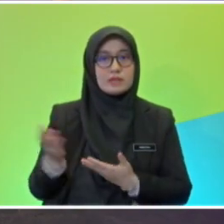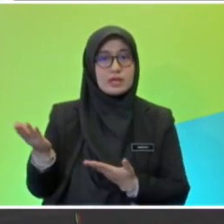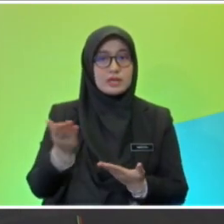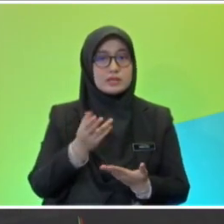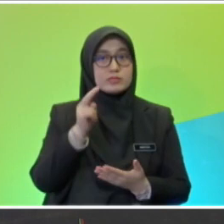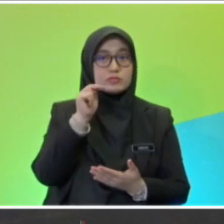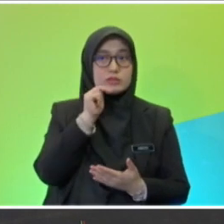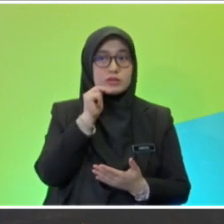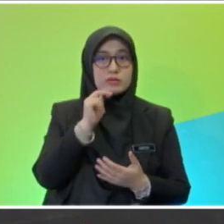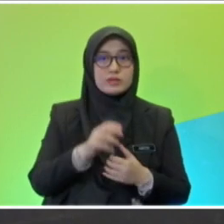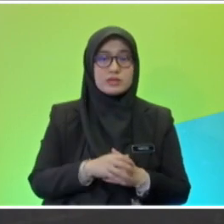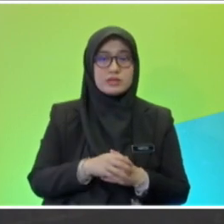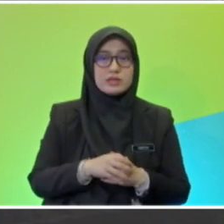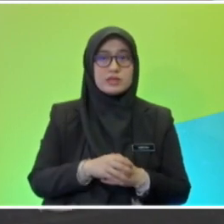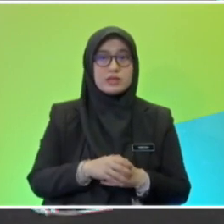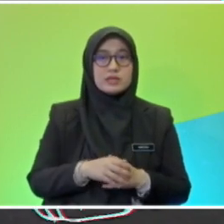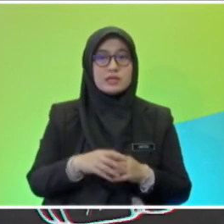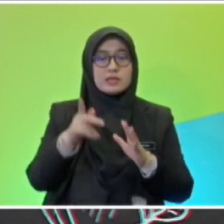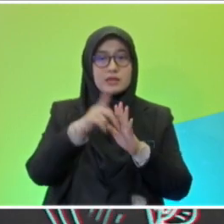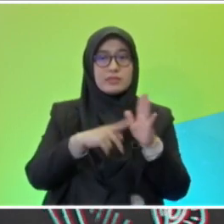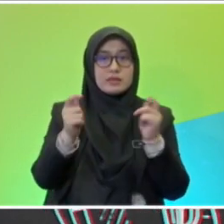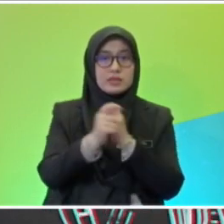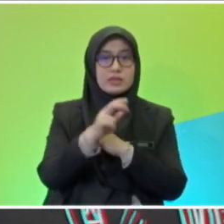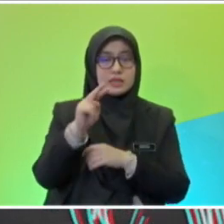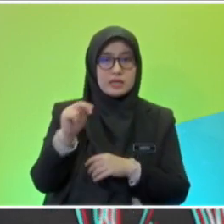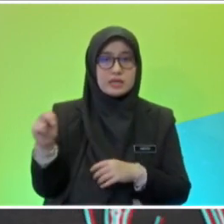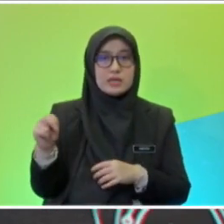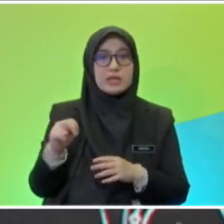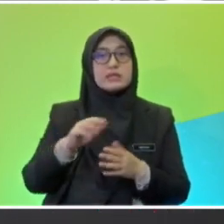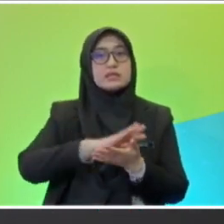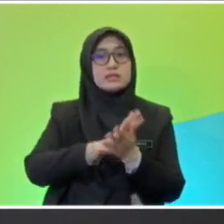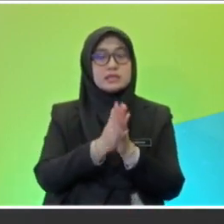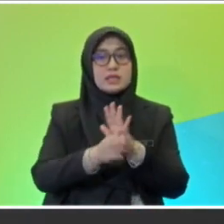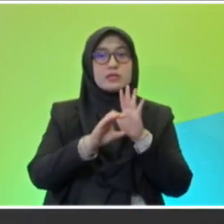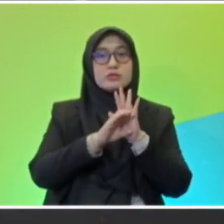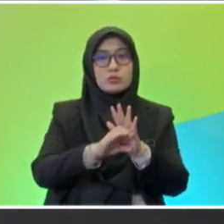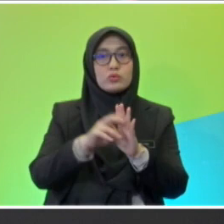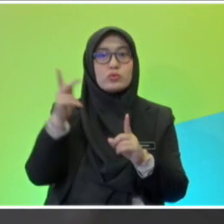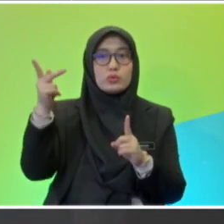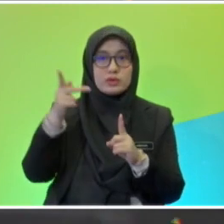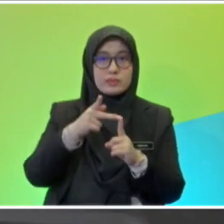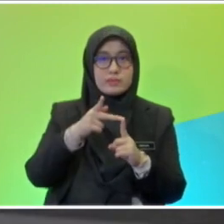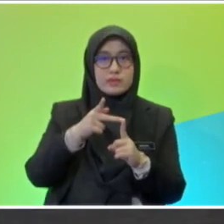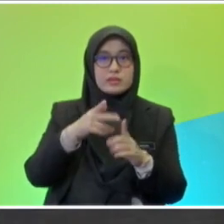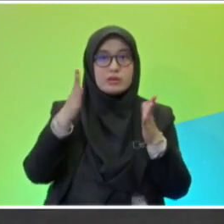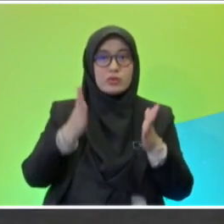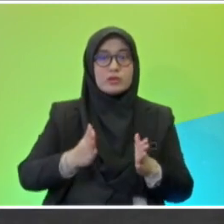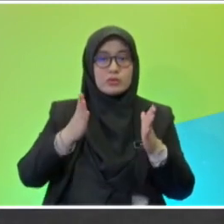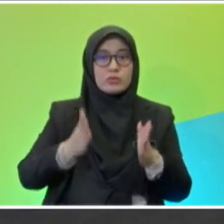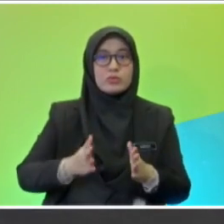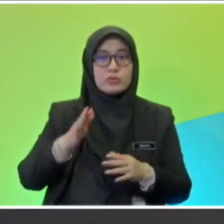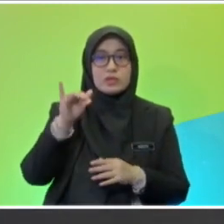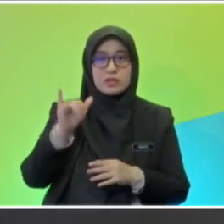telah menjadi inspirasi kepada pejuang kemerdekaan tanah air dan masyarakat setempat dan keren dan keberanian mereka menjadi